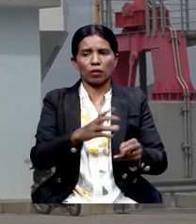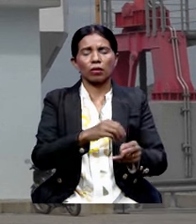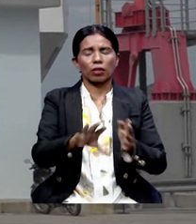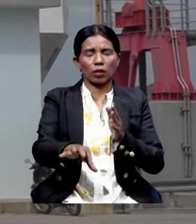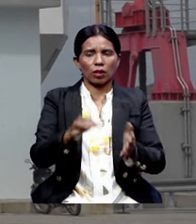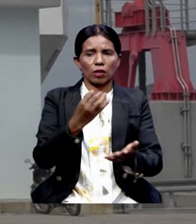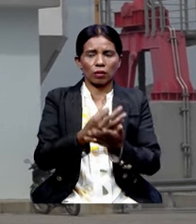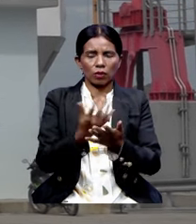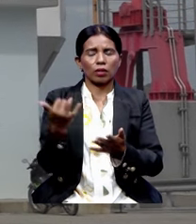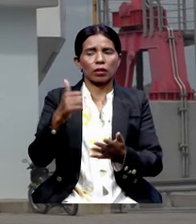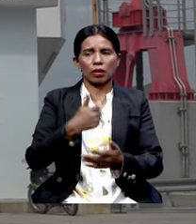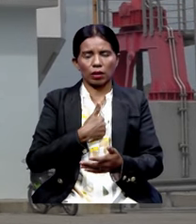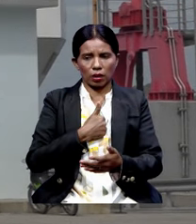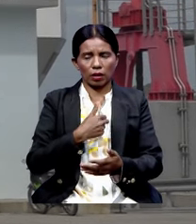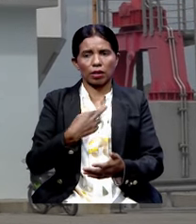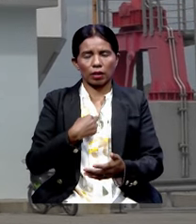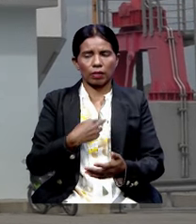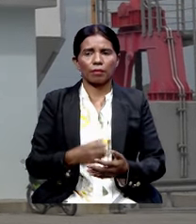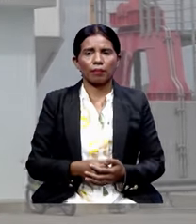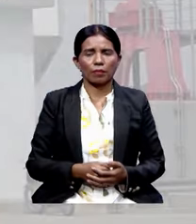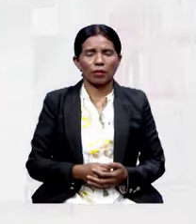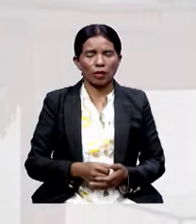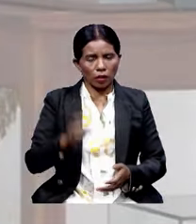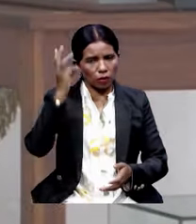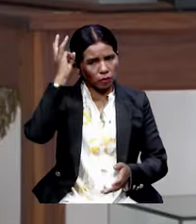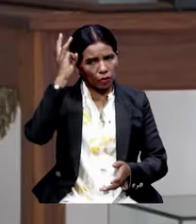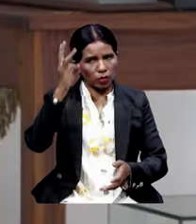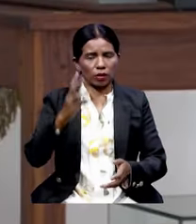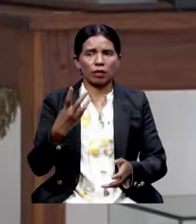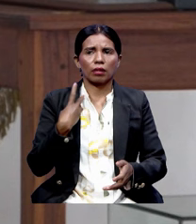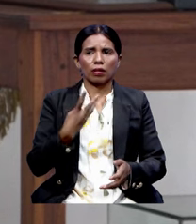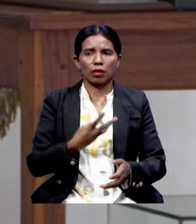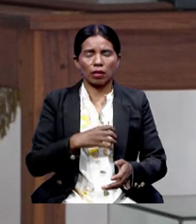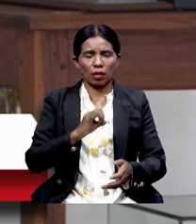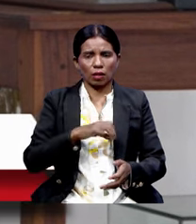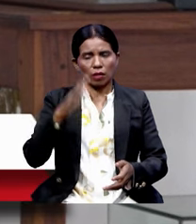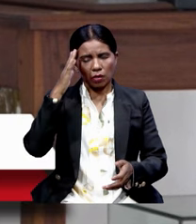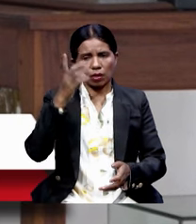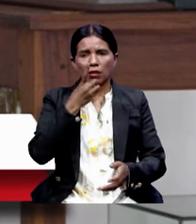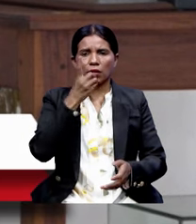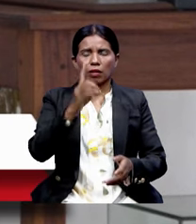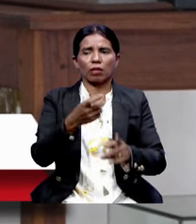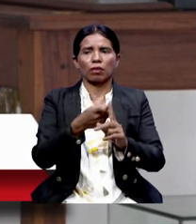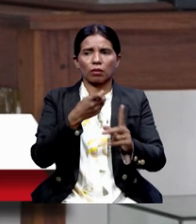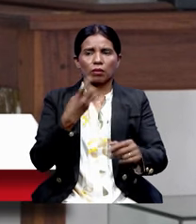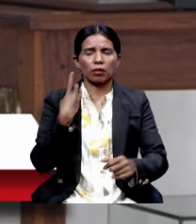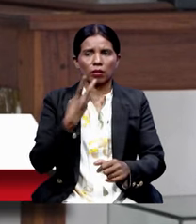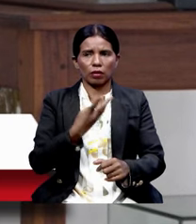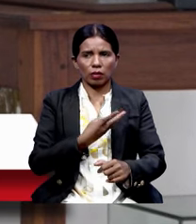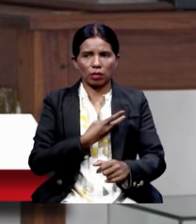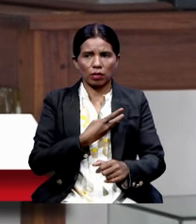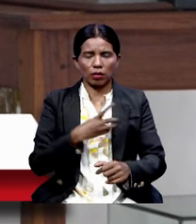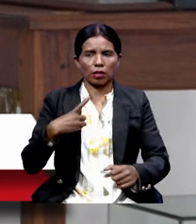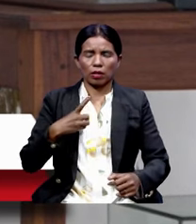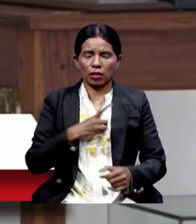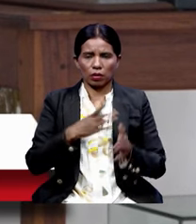dihetan lucro ba sira nia anrasik. Preocupação ne be maka hawa noin deklara husi itania distintis